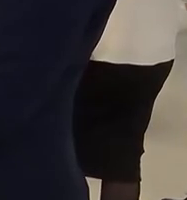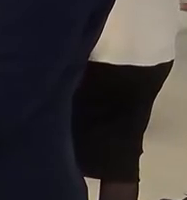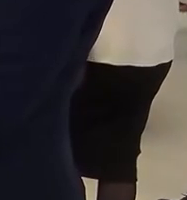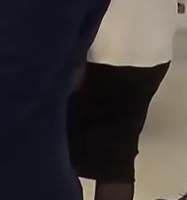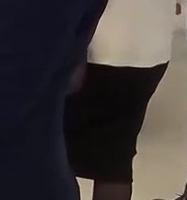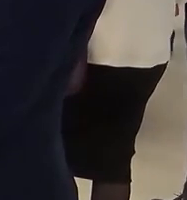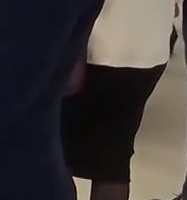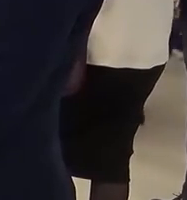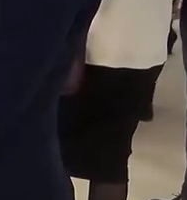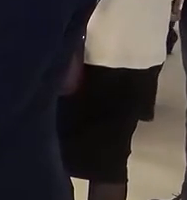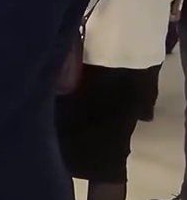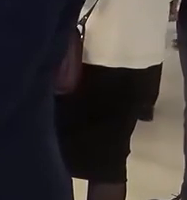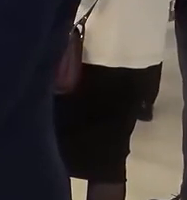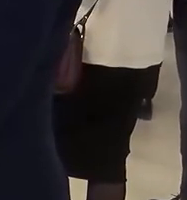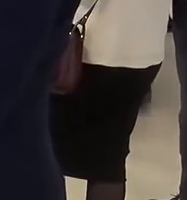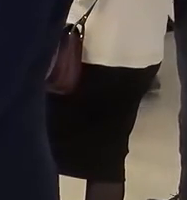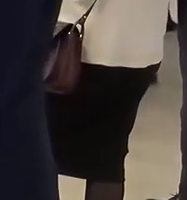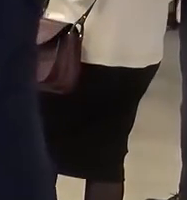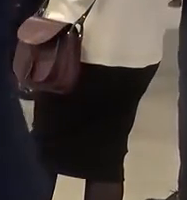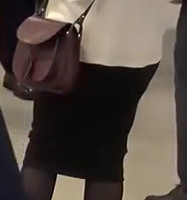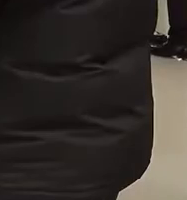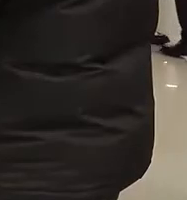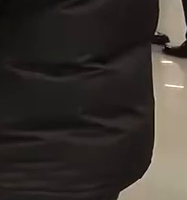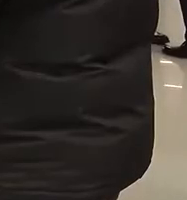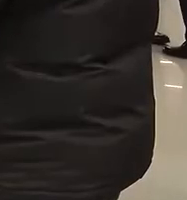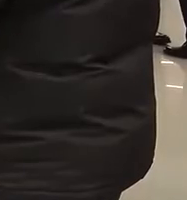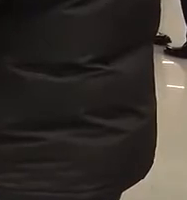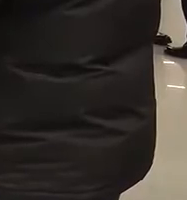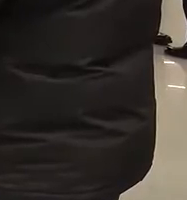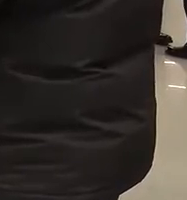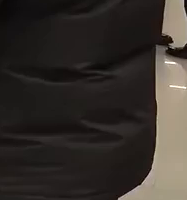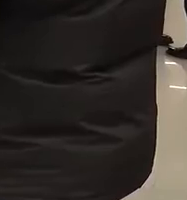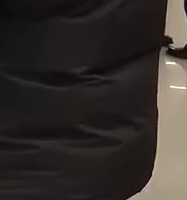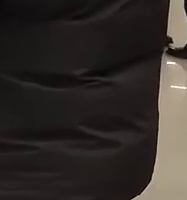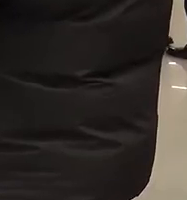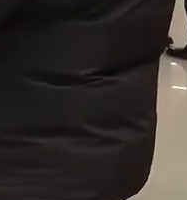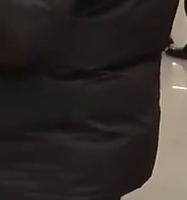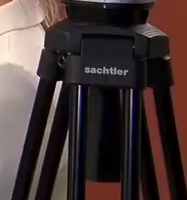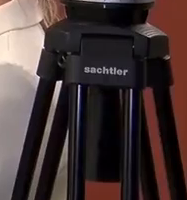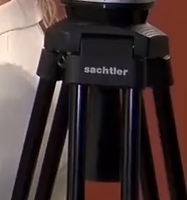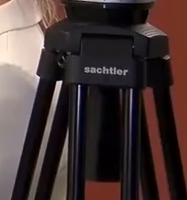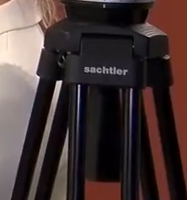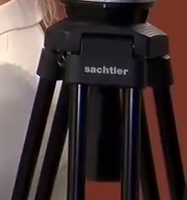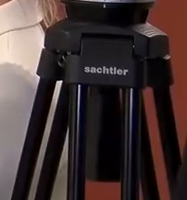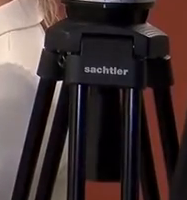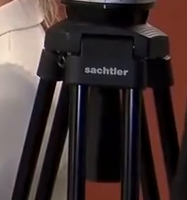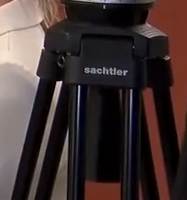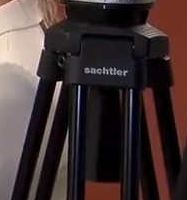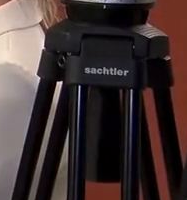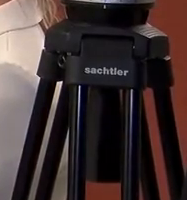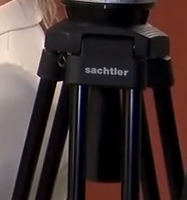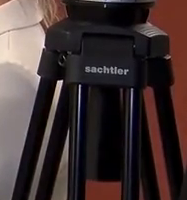В Доме правительства Московской области, чтобы послушать обращение губернатора, собрались депутаты регионального и федерального собраний, представители